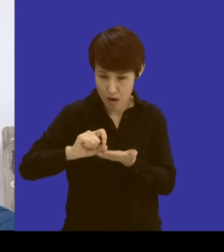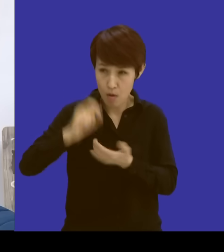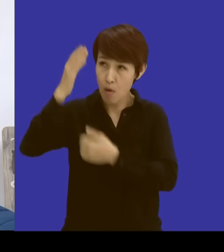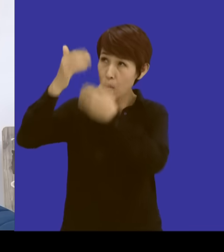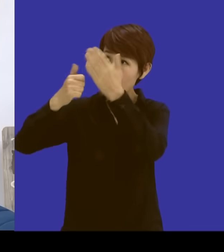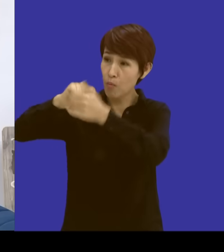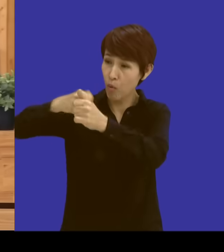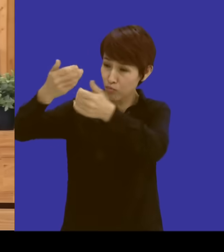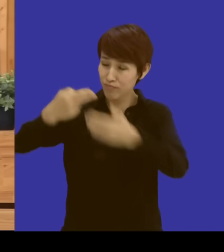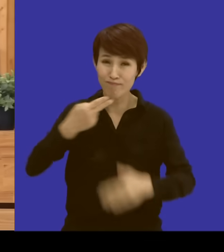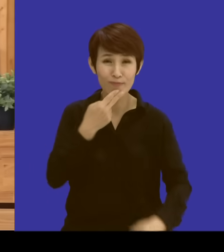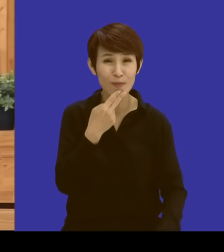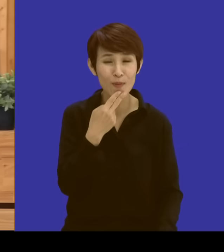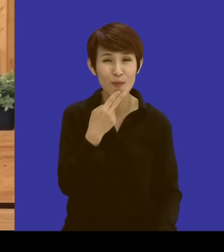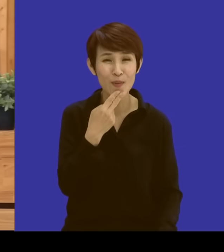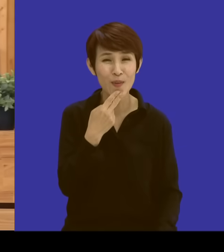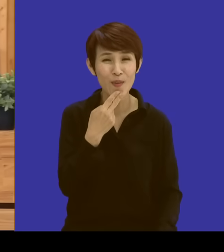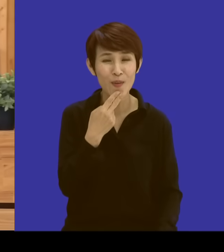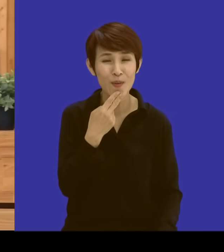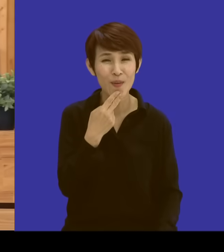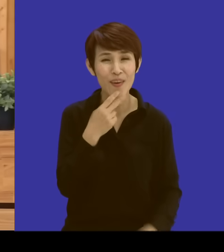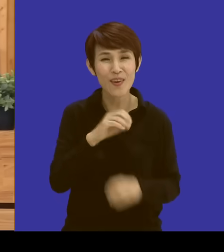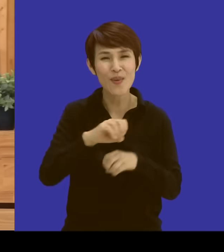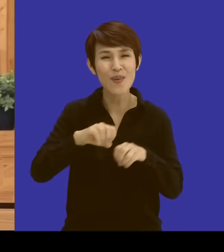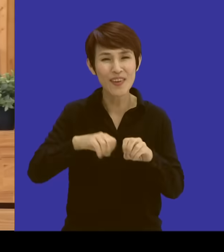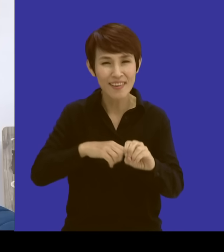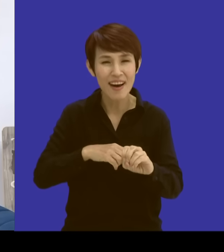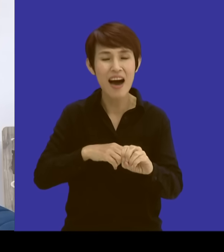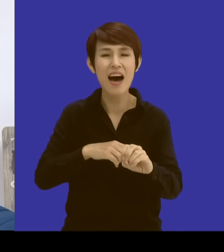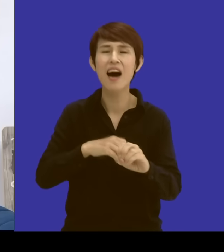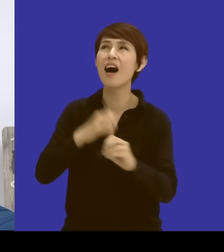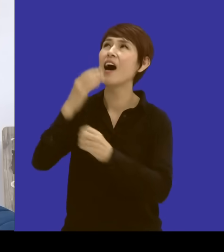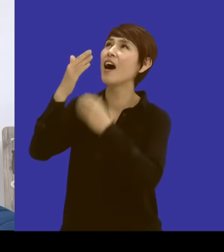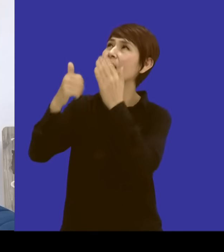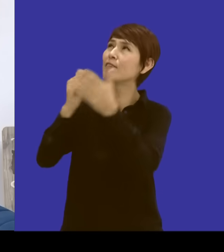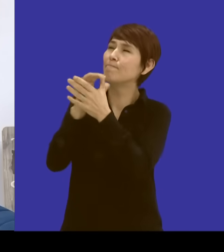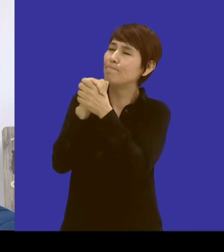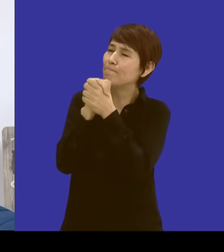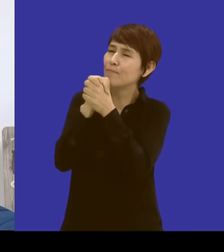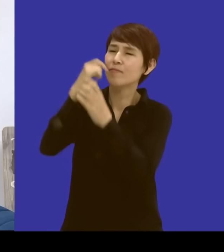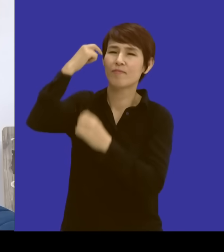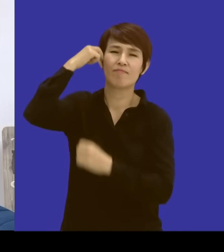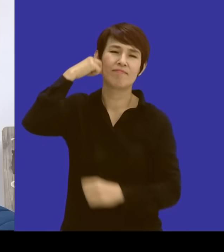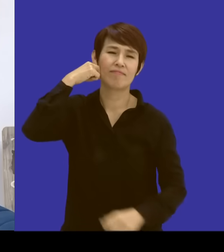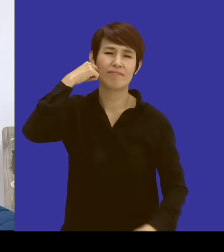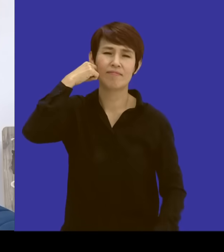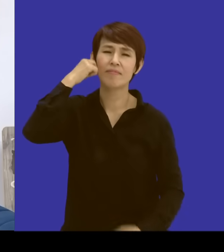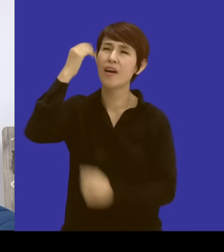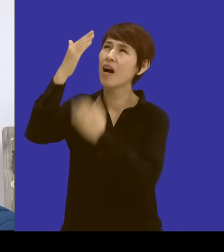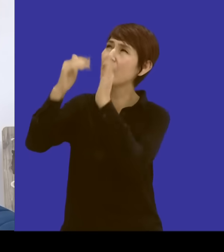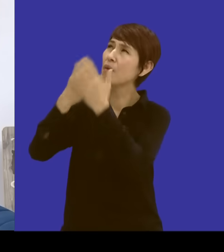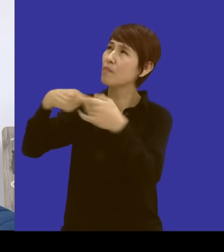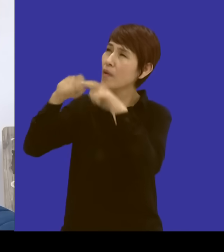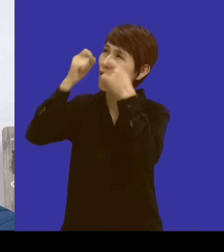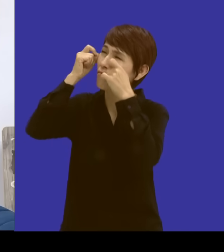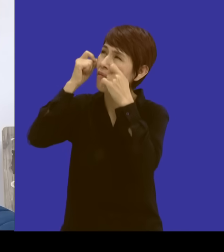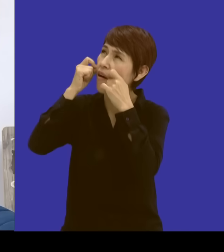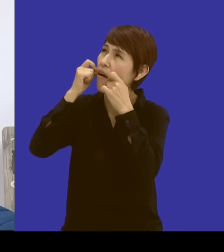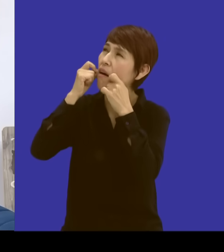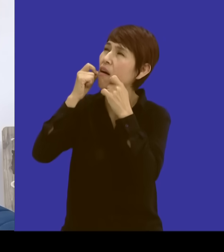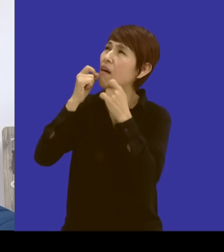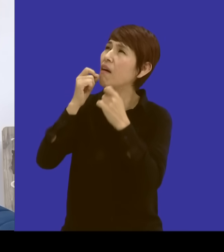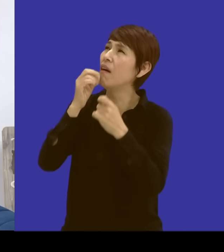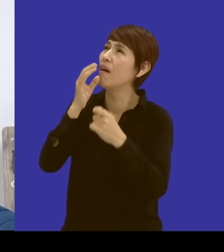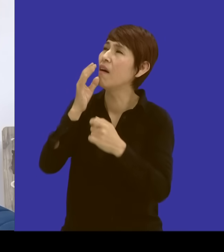안 주시더라고요. 오히려 제가 그럴 때 하나님 가까이 느껴지시는 거예요. 하나님 같이 울어주시는구나.